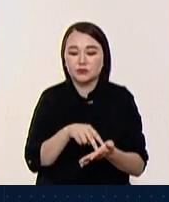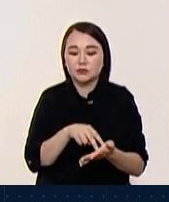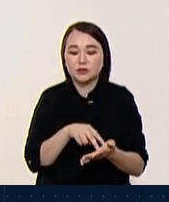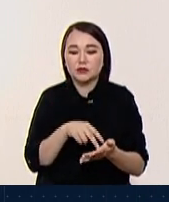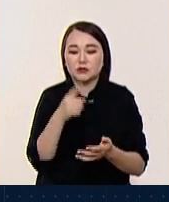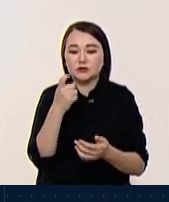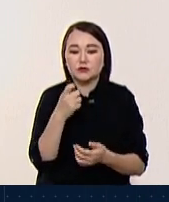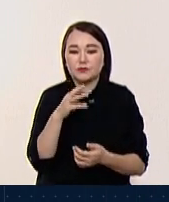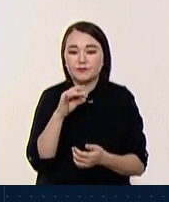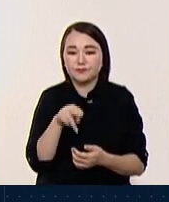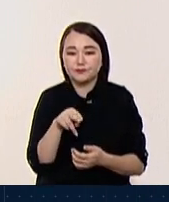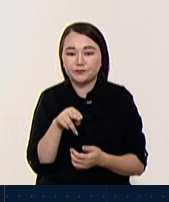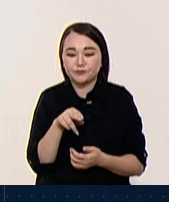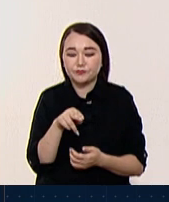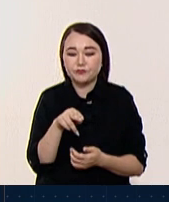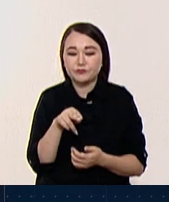сложности 100 МРП.